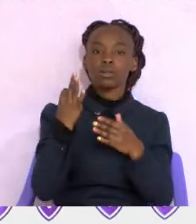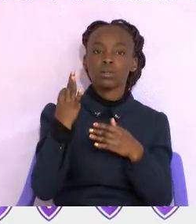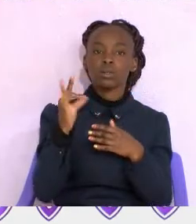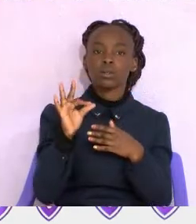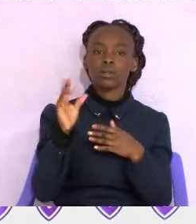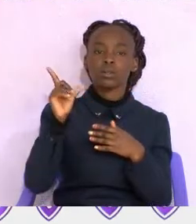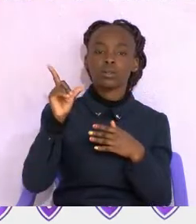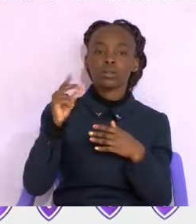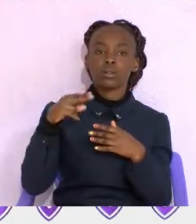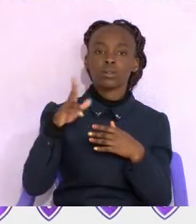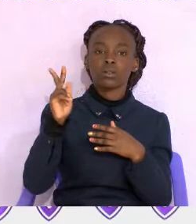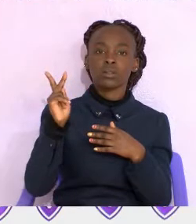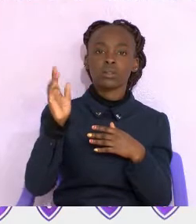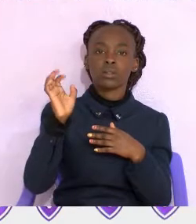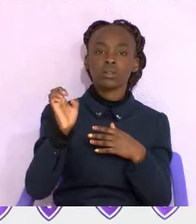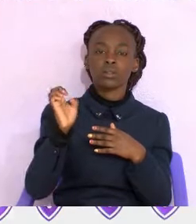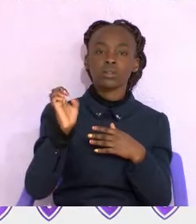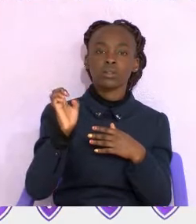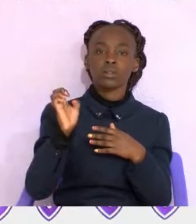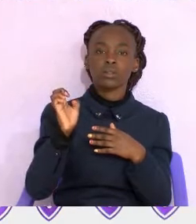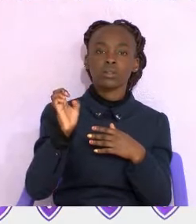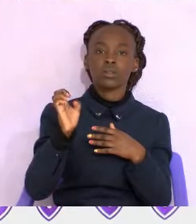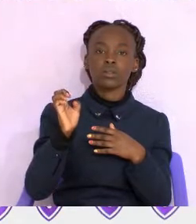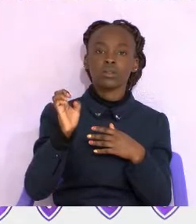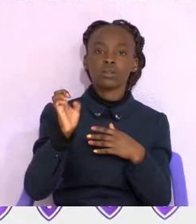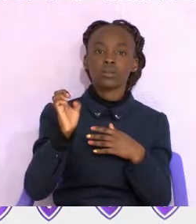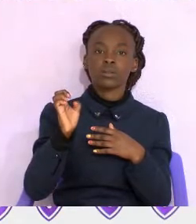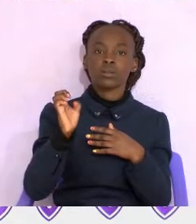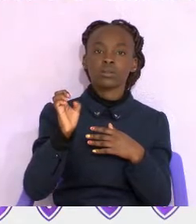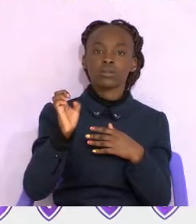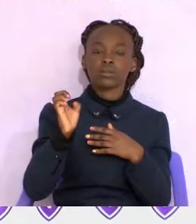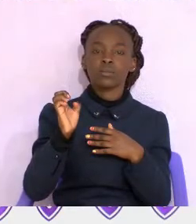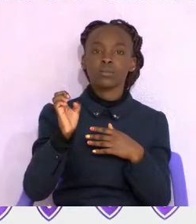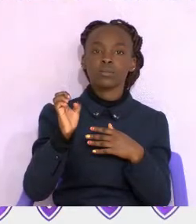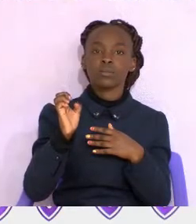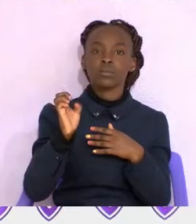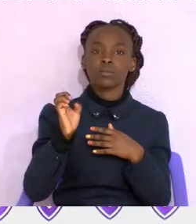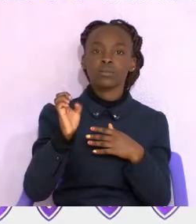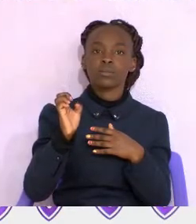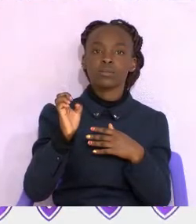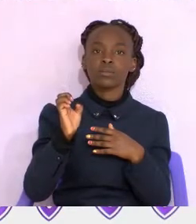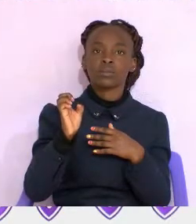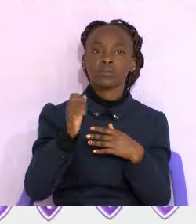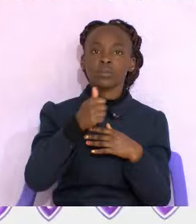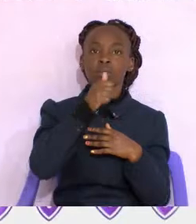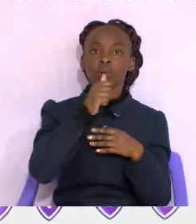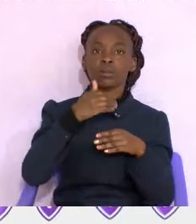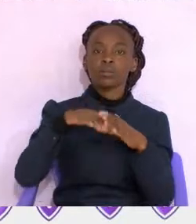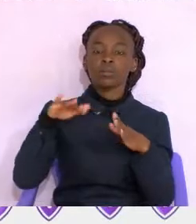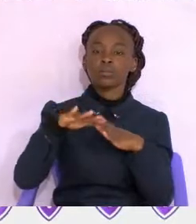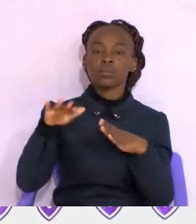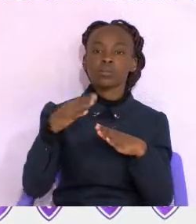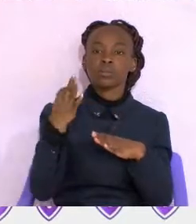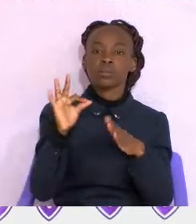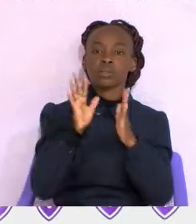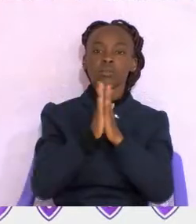tunasoma kitabu cha Matendo ya Mitume. Wapendwa, wale mnanitazama kwa runinga zenu, niko mlima wa maombi Kisaju Prayer Center, na